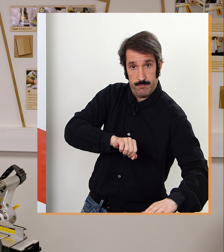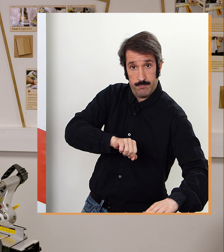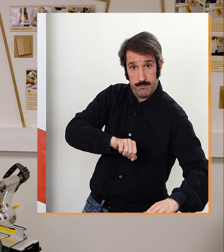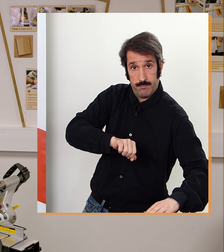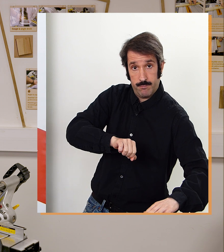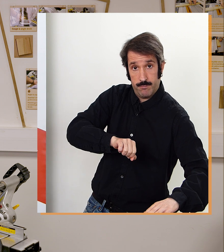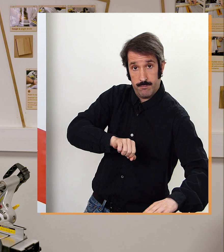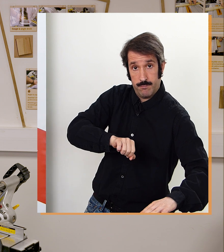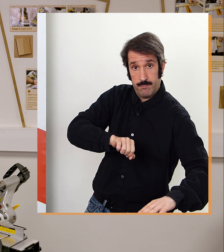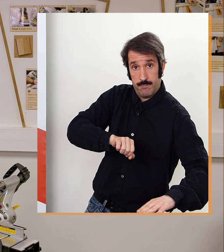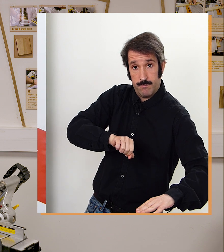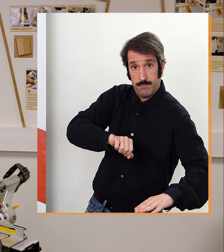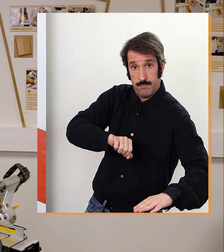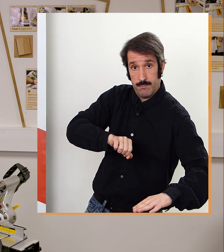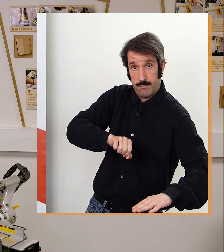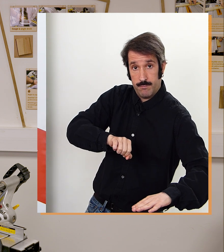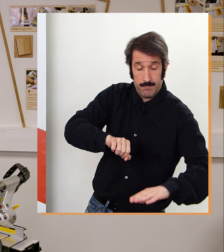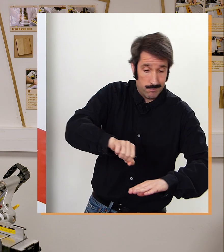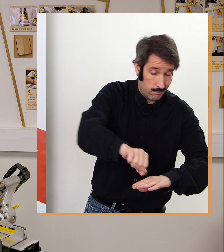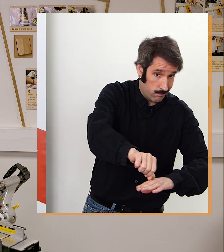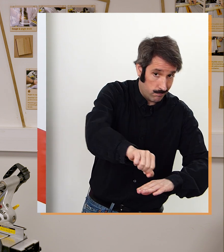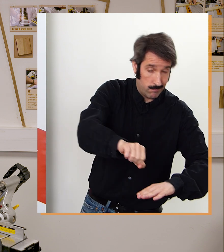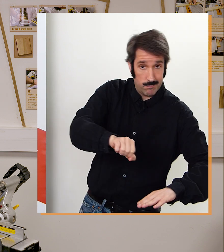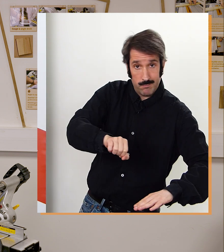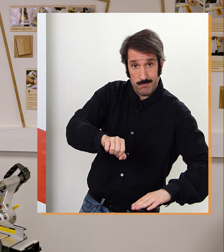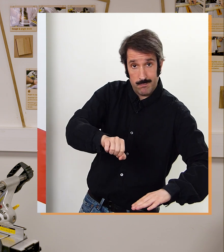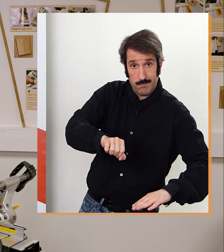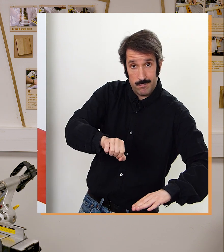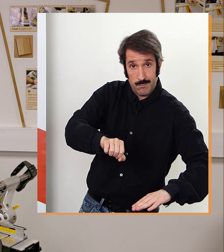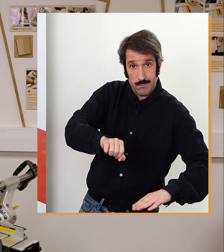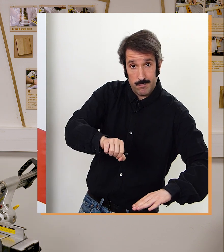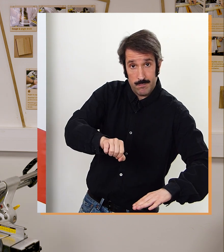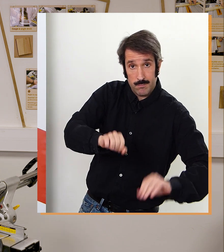lame et ensuite on usine.